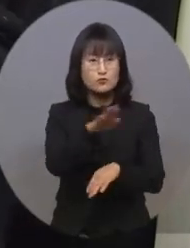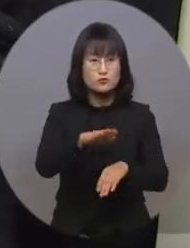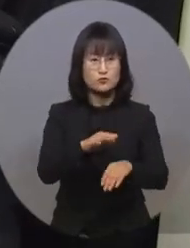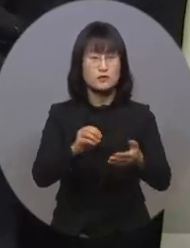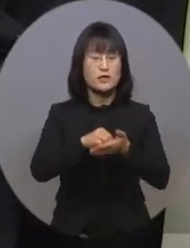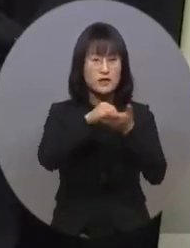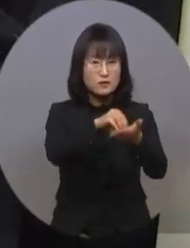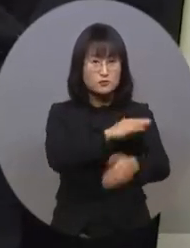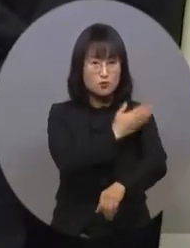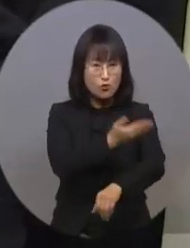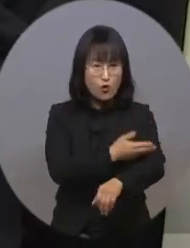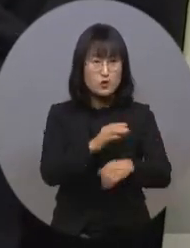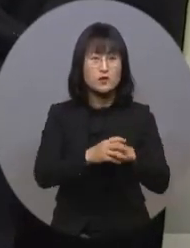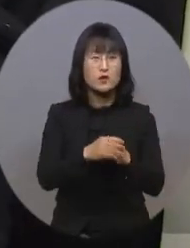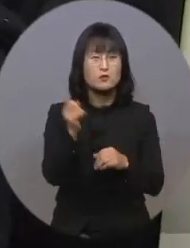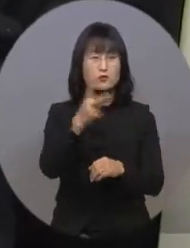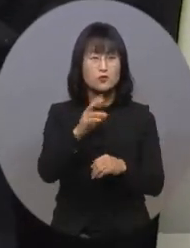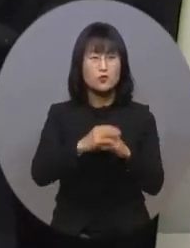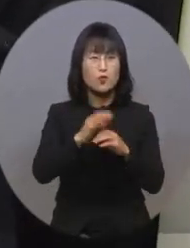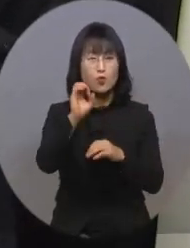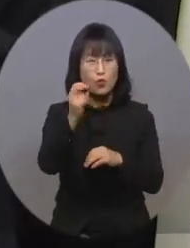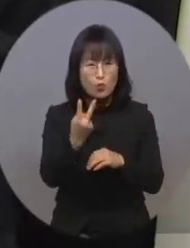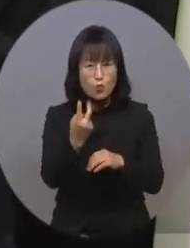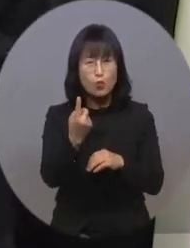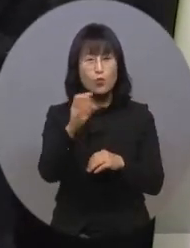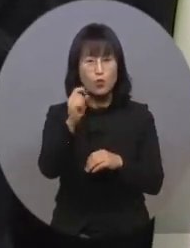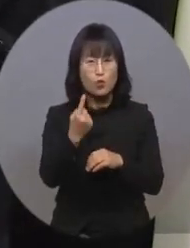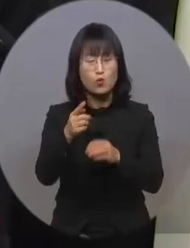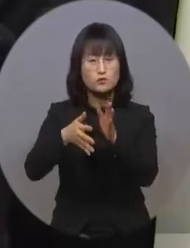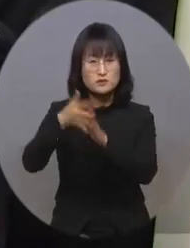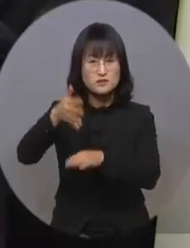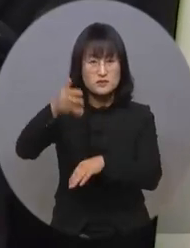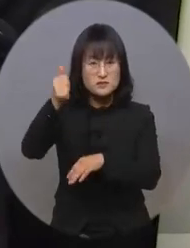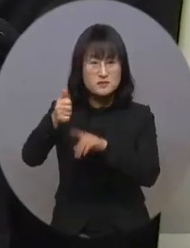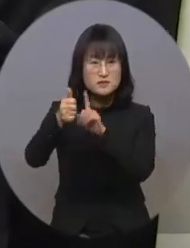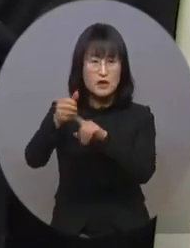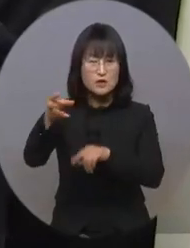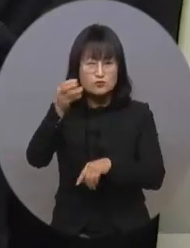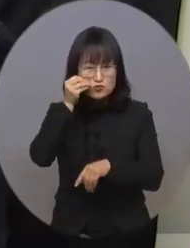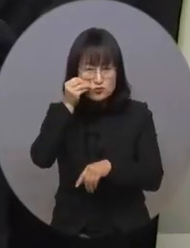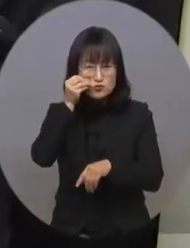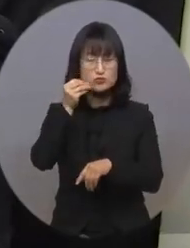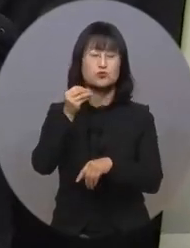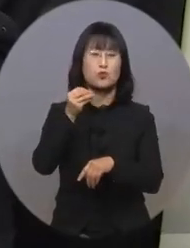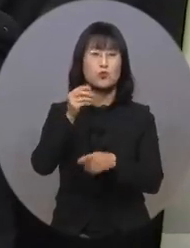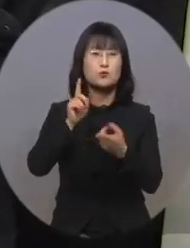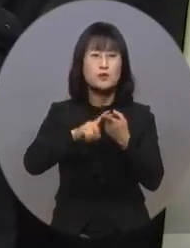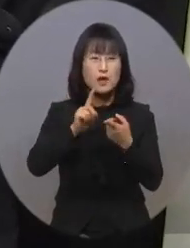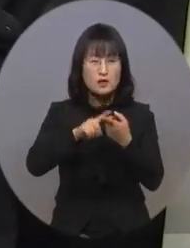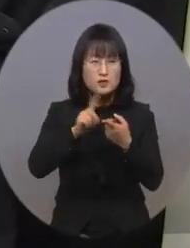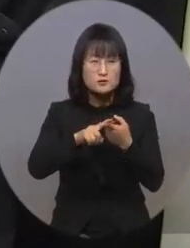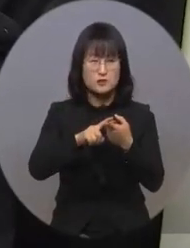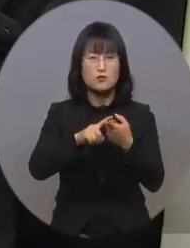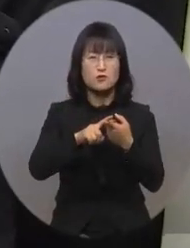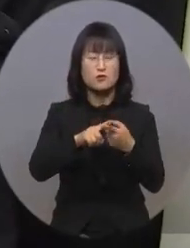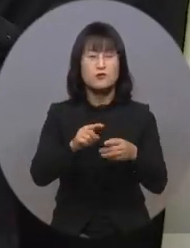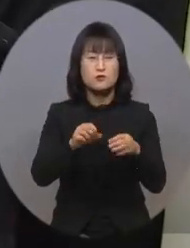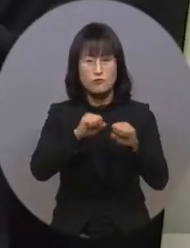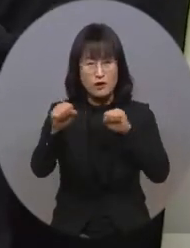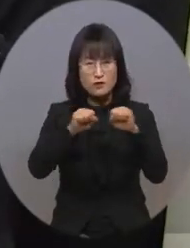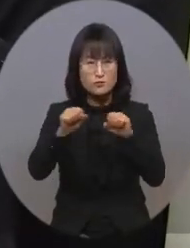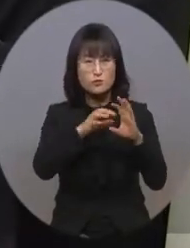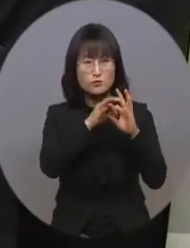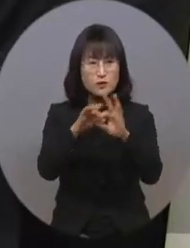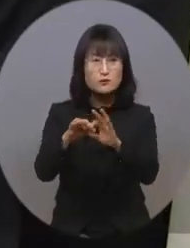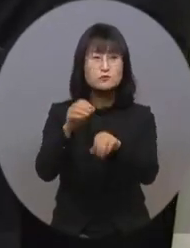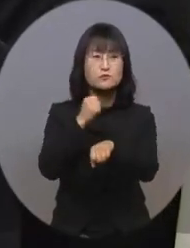시장의 법원 조동한 수용을 촉구하는 것으로 변화해서 진행하도록 하겠습니다. 네,